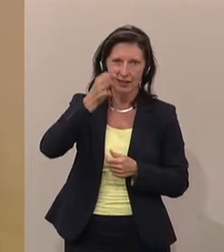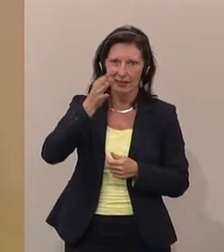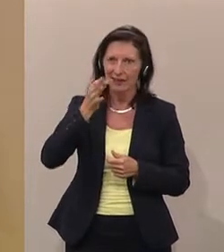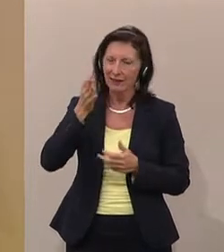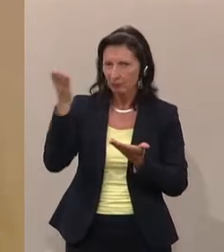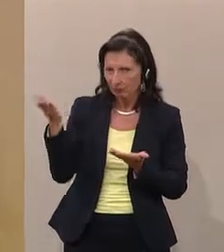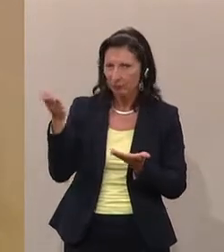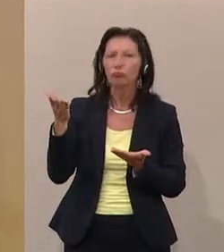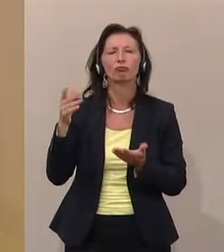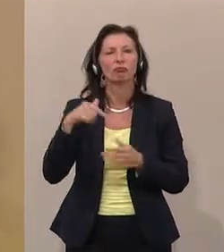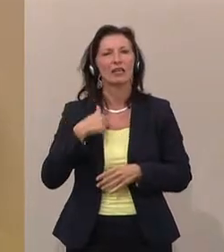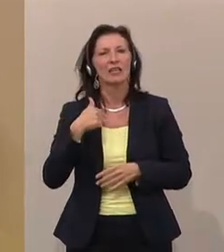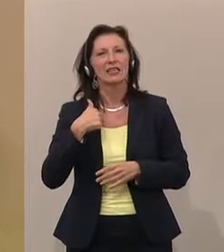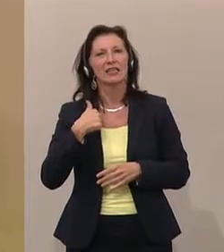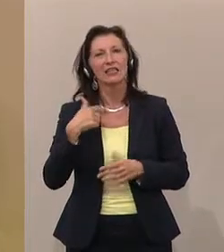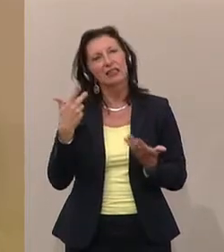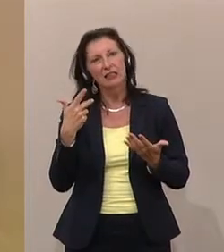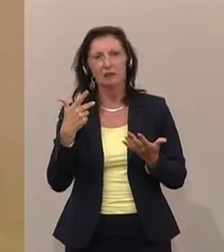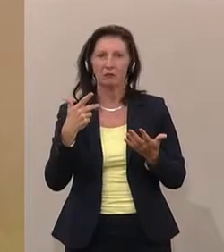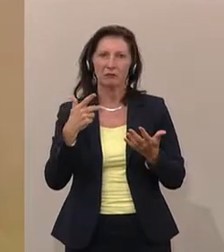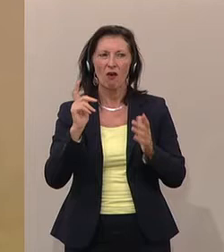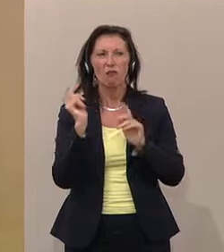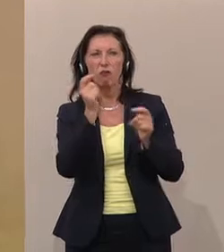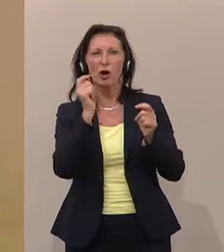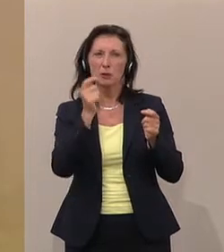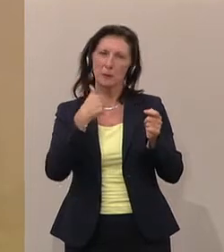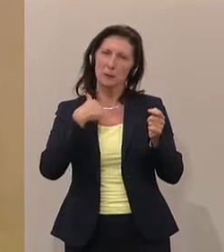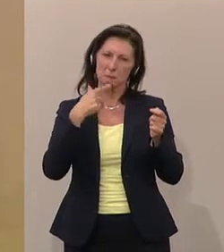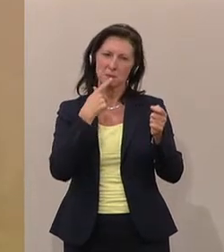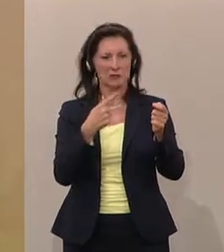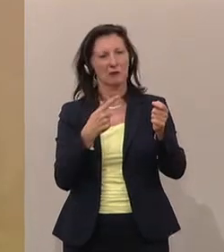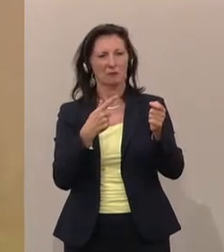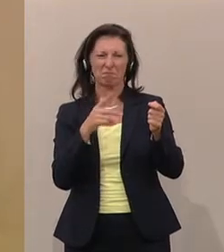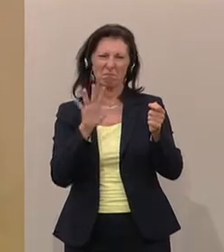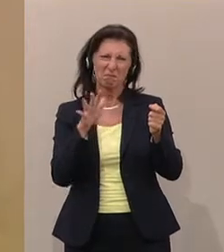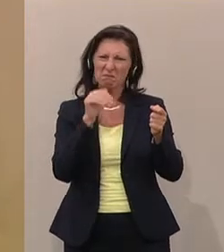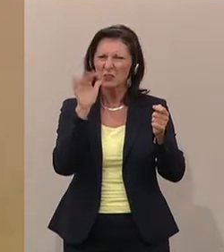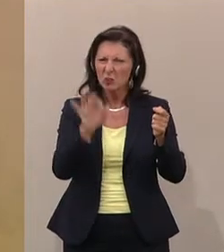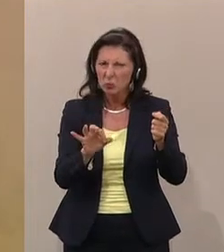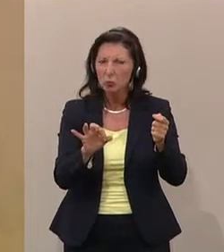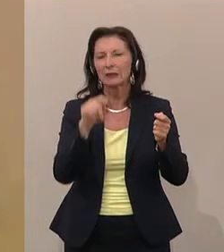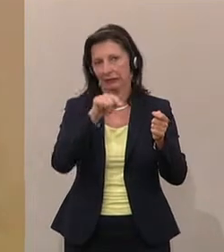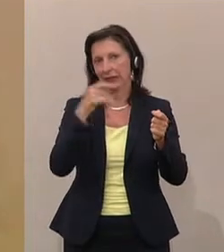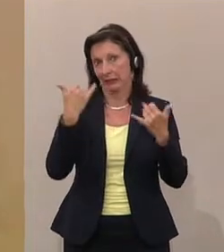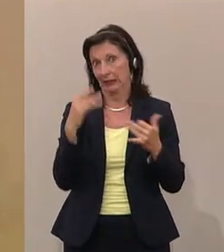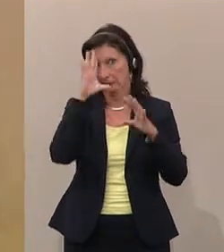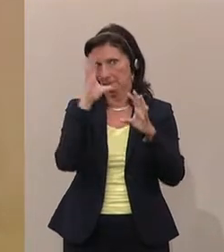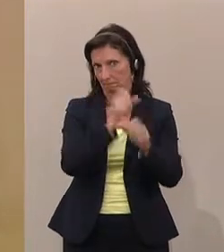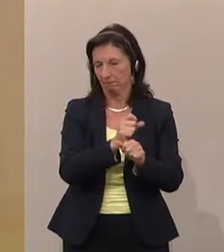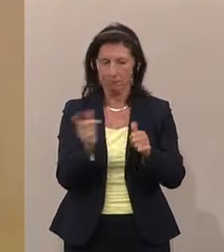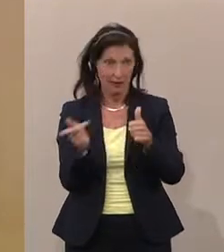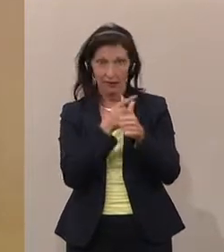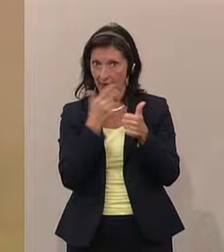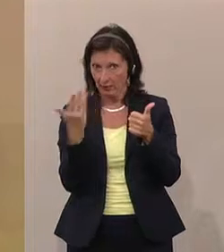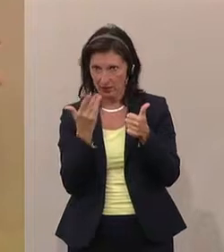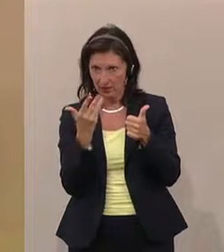mich auf die weniger durchdachten Vorschläge. Als erstes ist ein etwas,